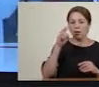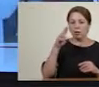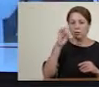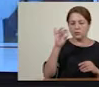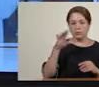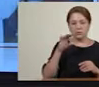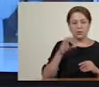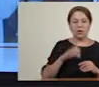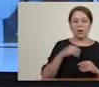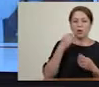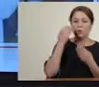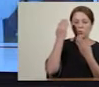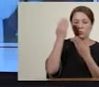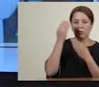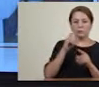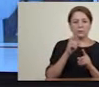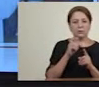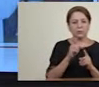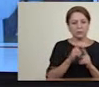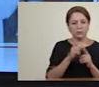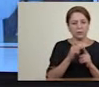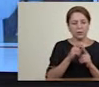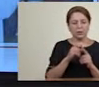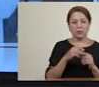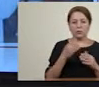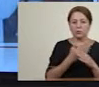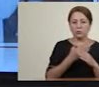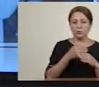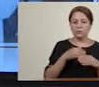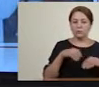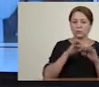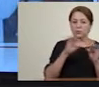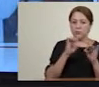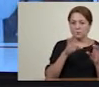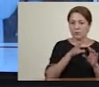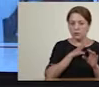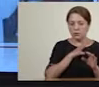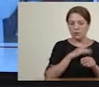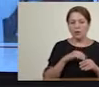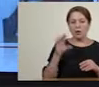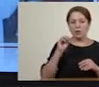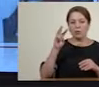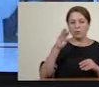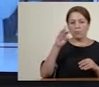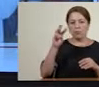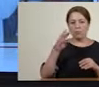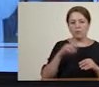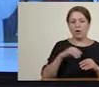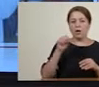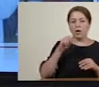payg'ambarimiz so'zlaridir. Demak, Imom al-Buxoriy payg'ambarimiz so'zlari